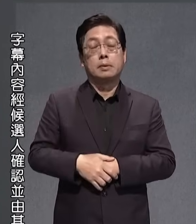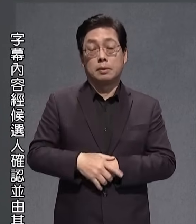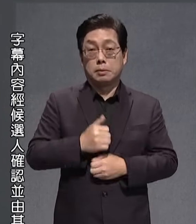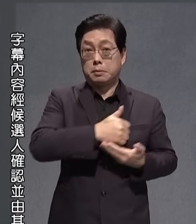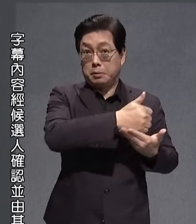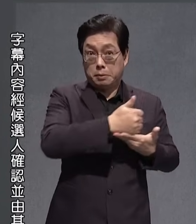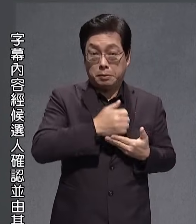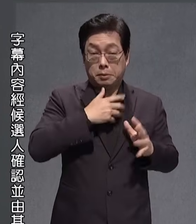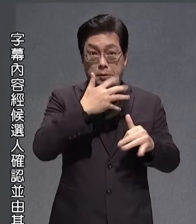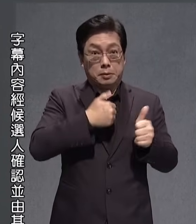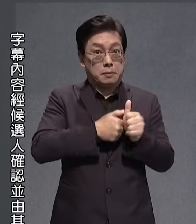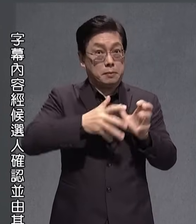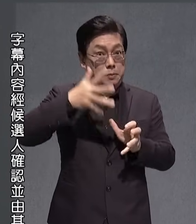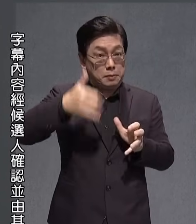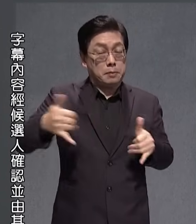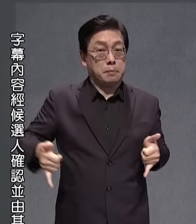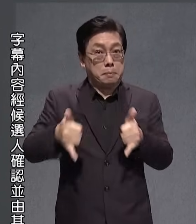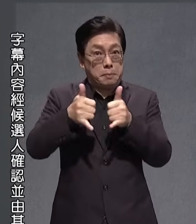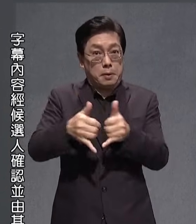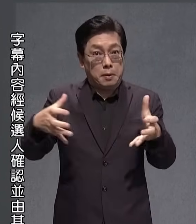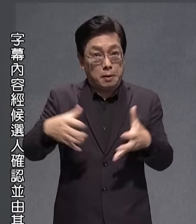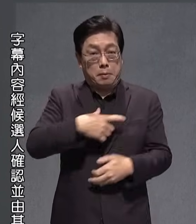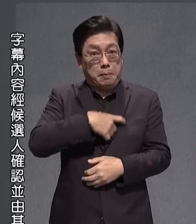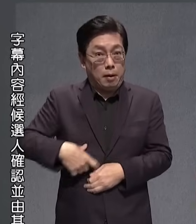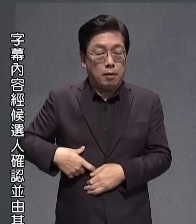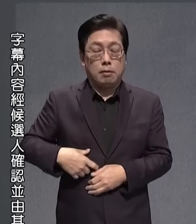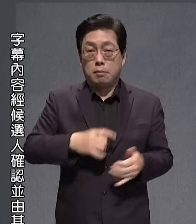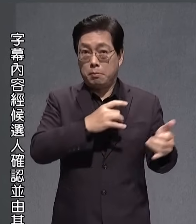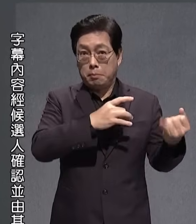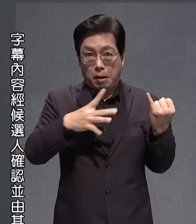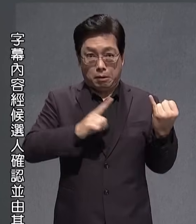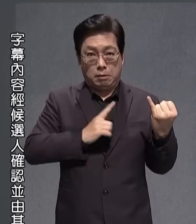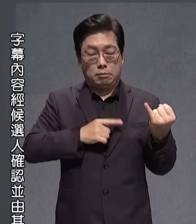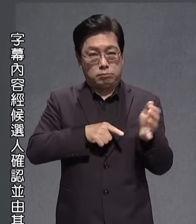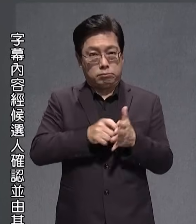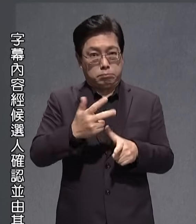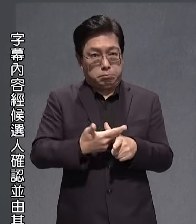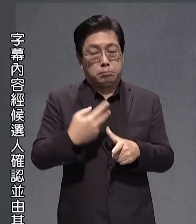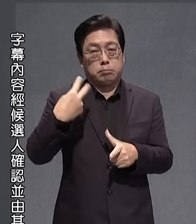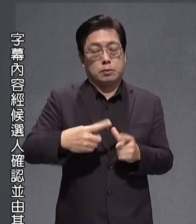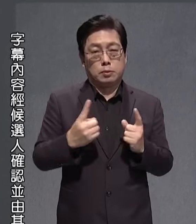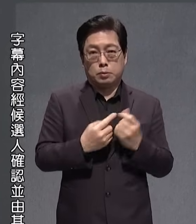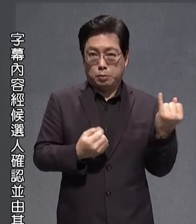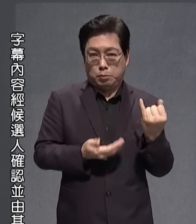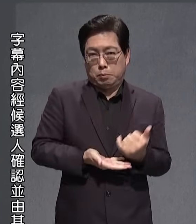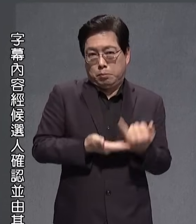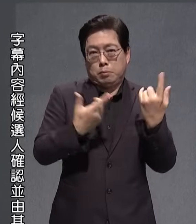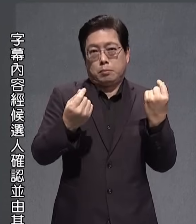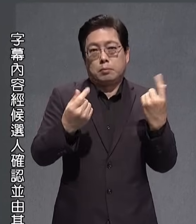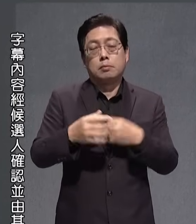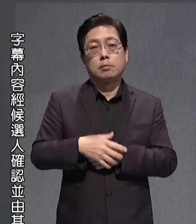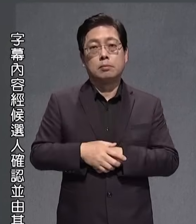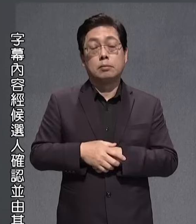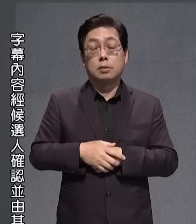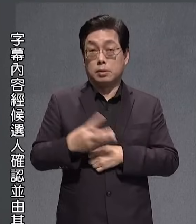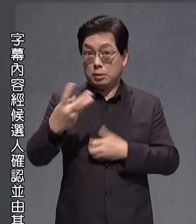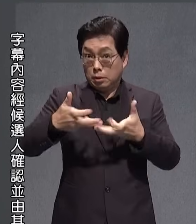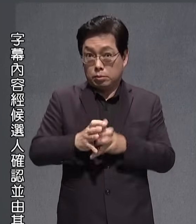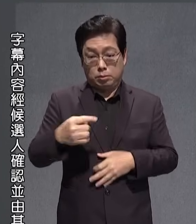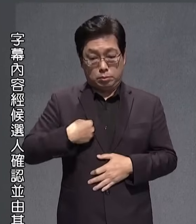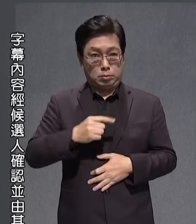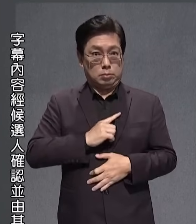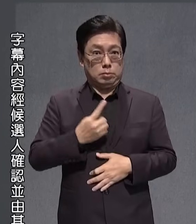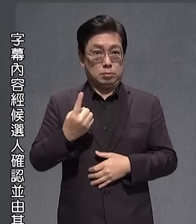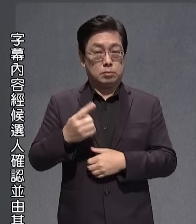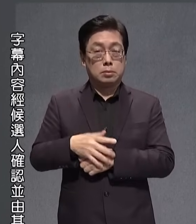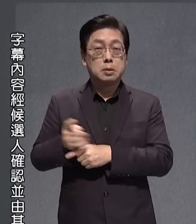萧美琴担台搭档参选，除了借重她的专业，也是对女性的尊重。三组里面就只有侯兆